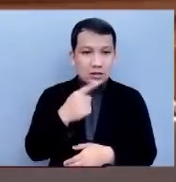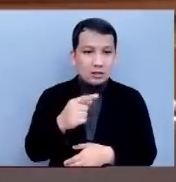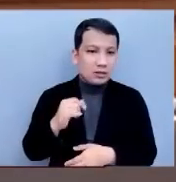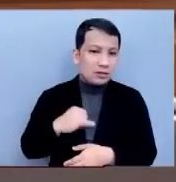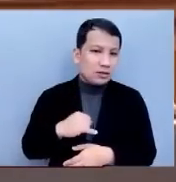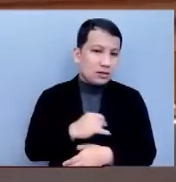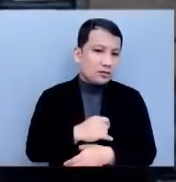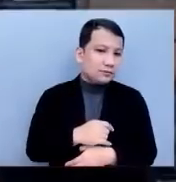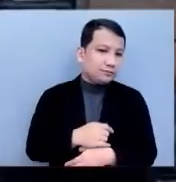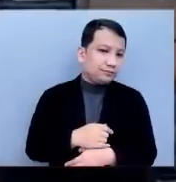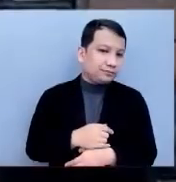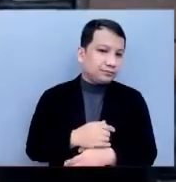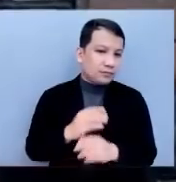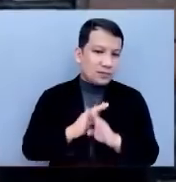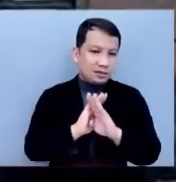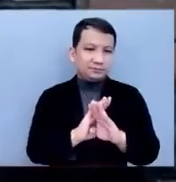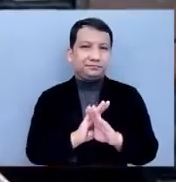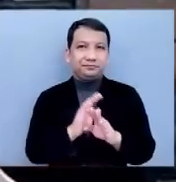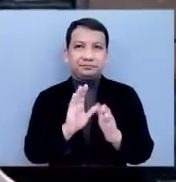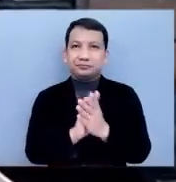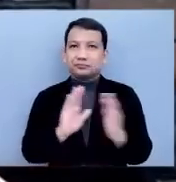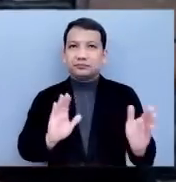po ay dumistansya sa Maharlika Bill.